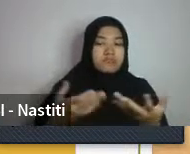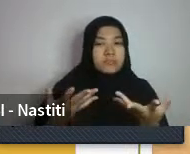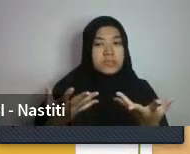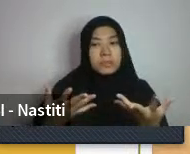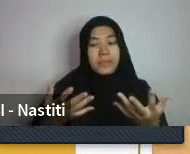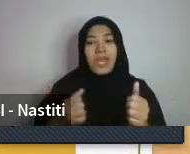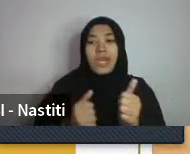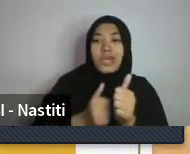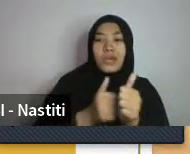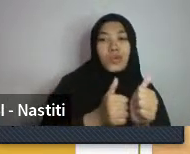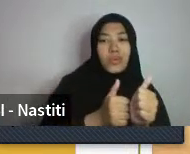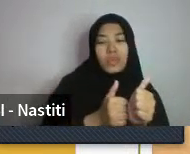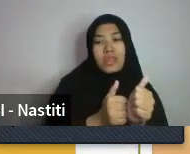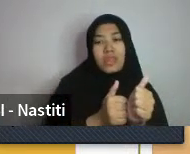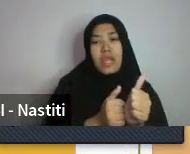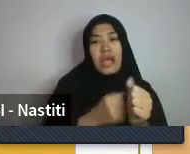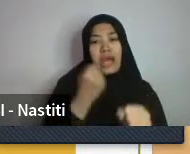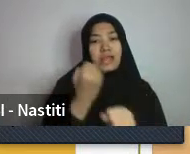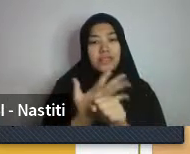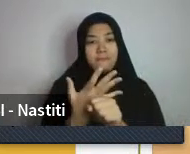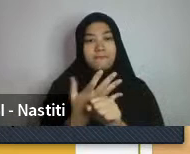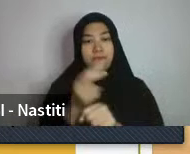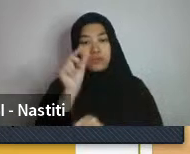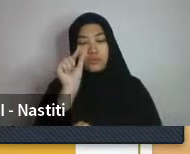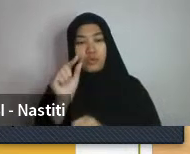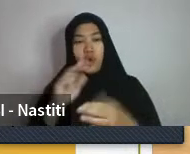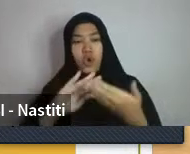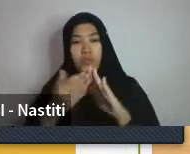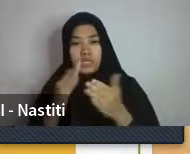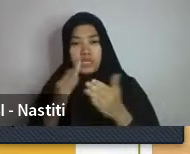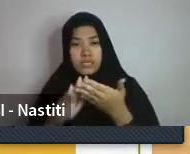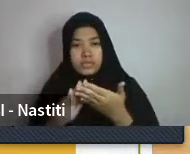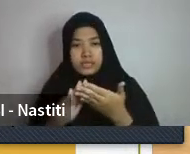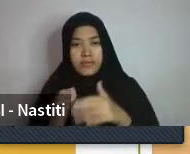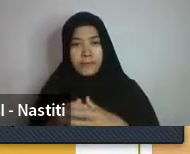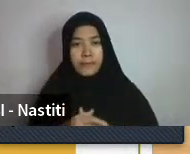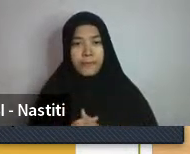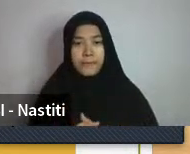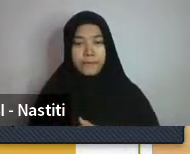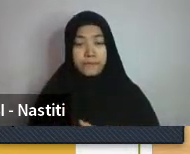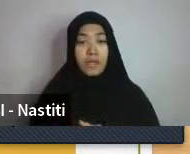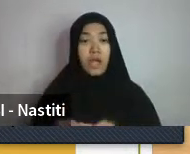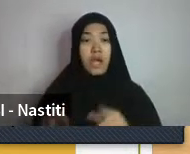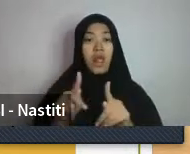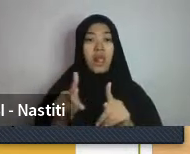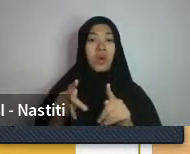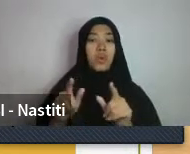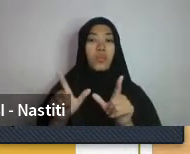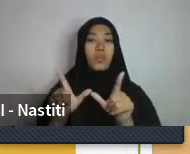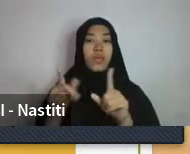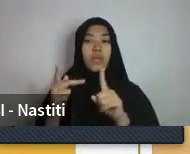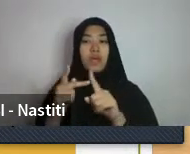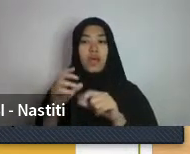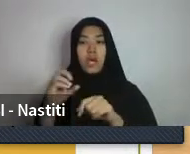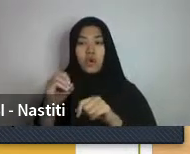itu merasa sehat dan bahagia, mampu menghadapi tantangan hidup, bisa menerima orang